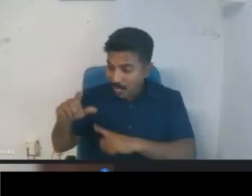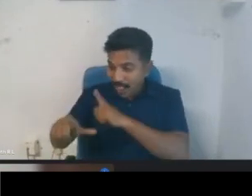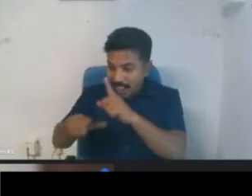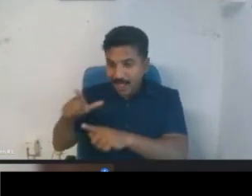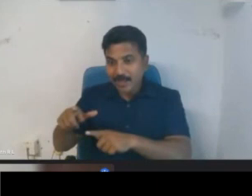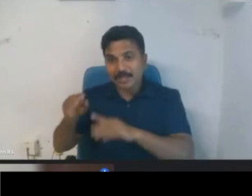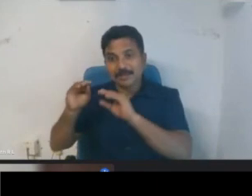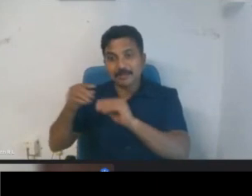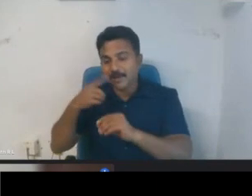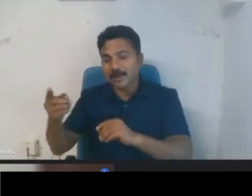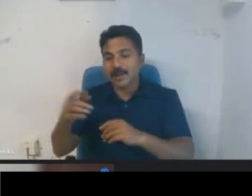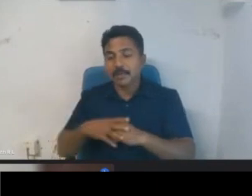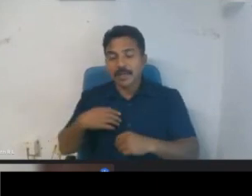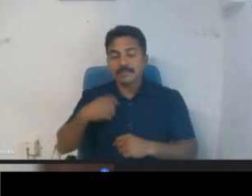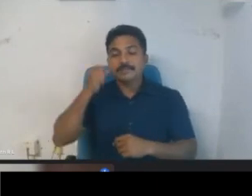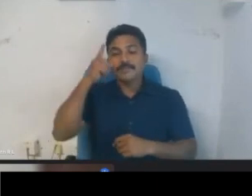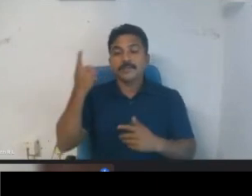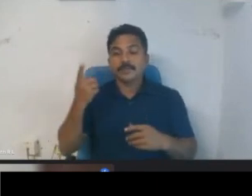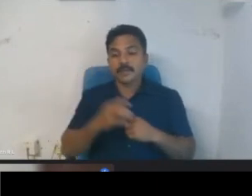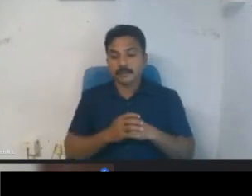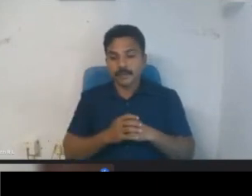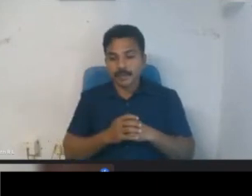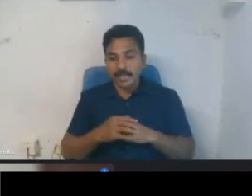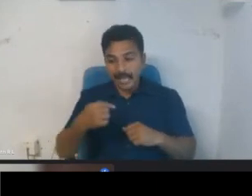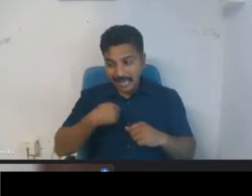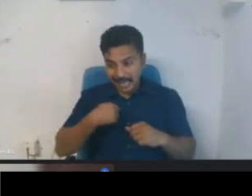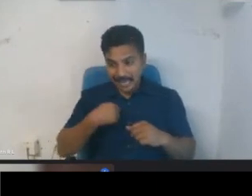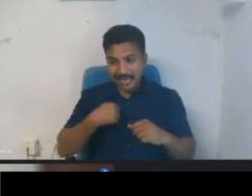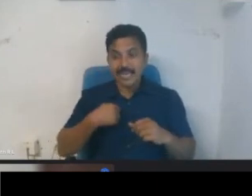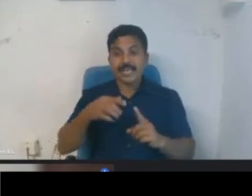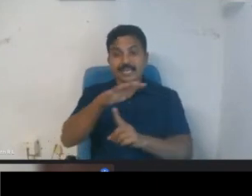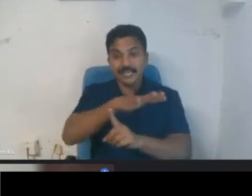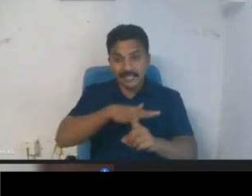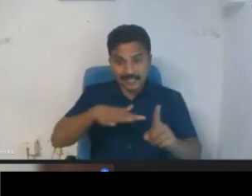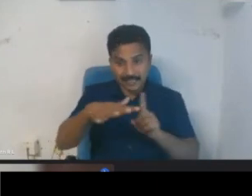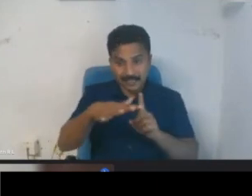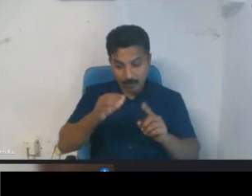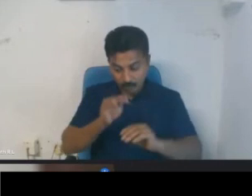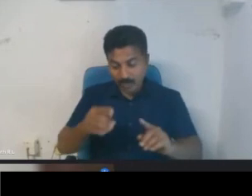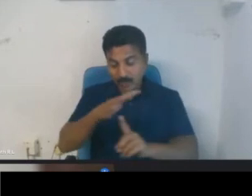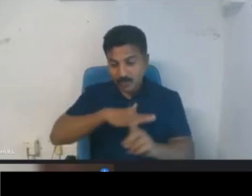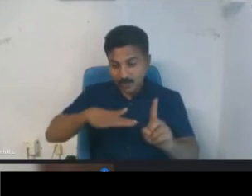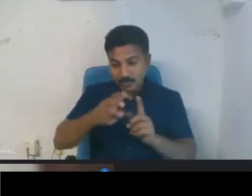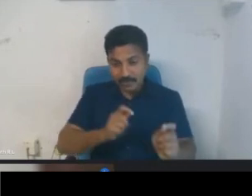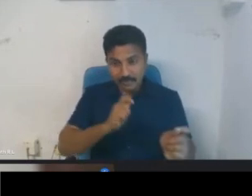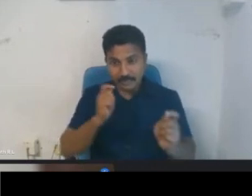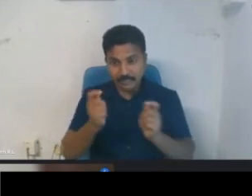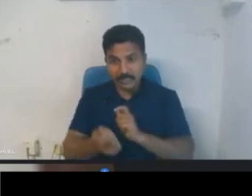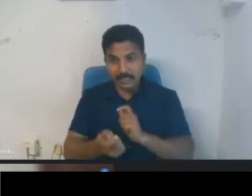കൊടുക്കുക എന്നൊക്കെ പറയുമ്പോൾ എനിക്ക് മനസ്സിലായ ഒരു കാര്യം, അവന്റെ അറ്റ്മോസ്ഫിയറിൽ നിന്ന് അവനെ മാറ്റുമ്പം അവൻ